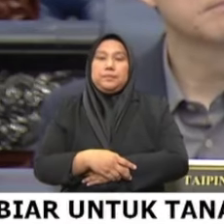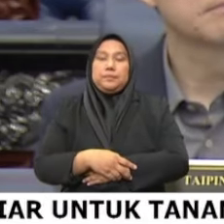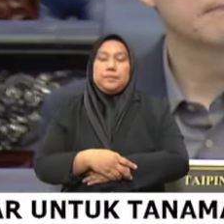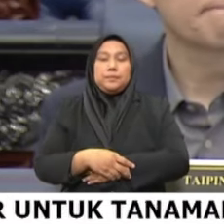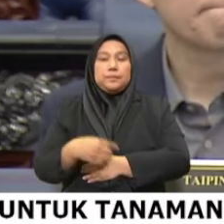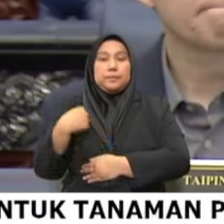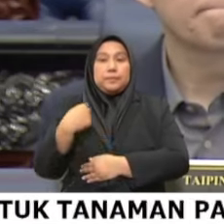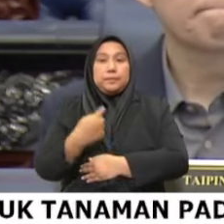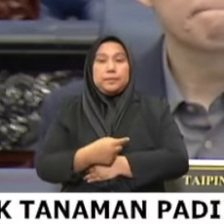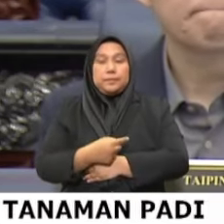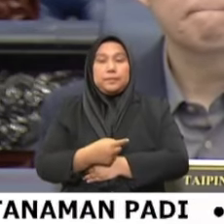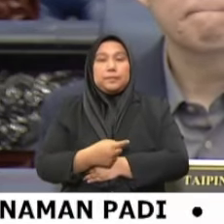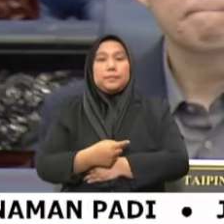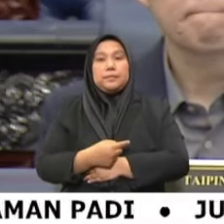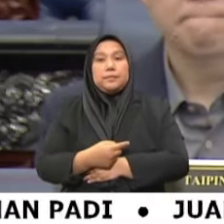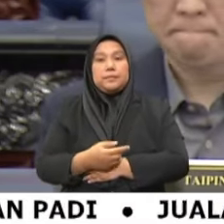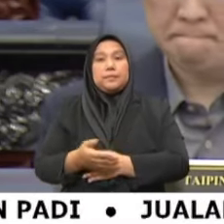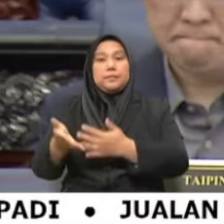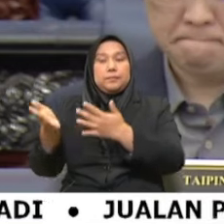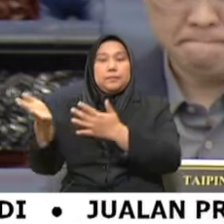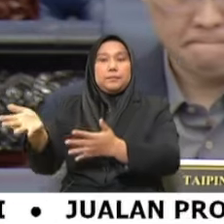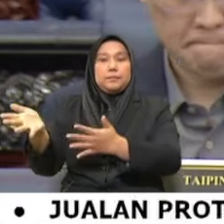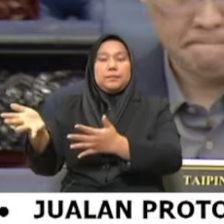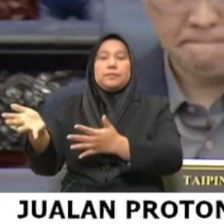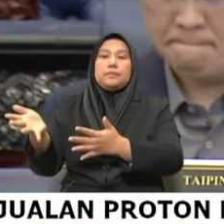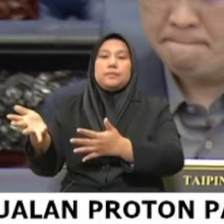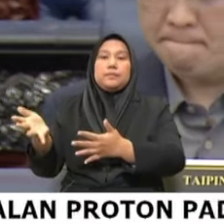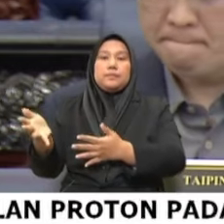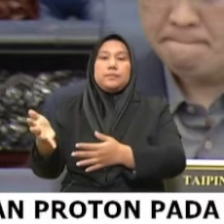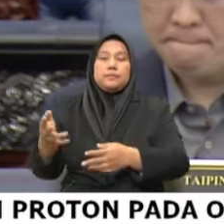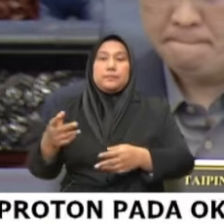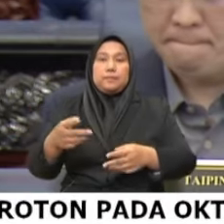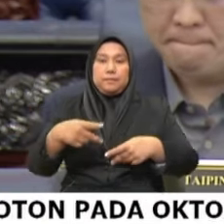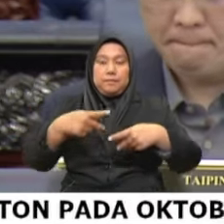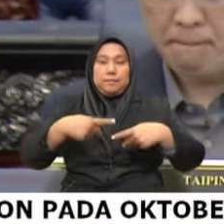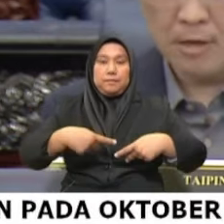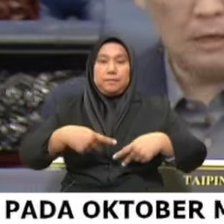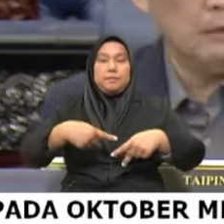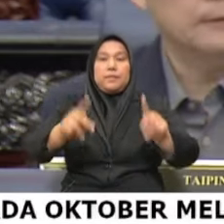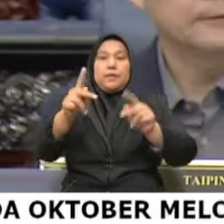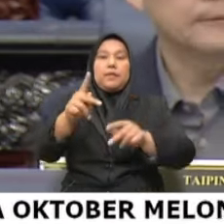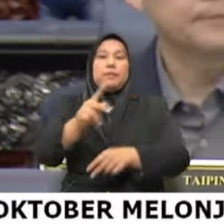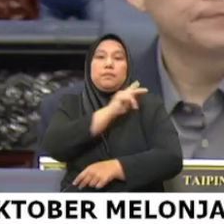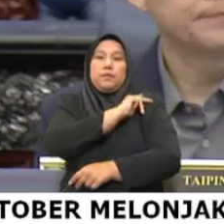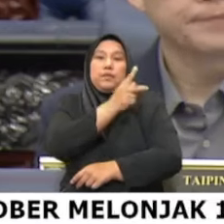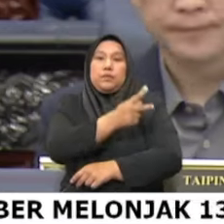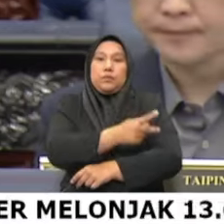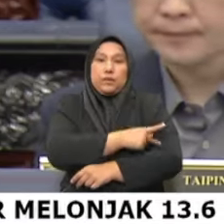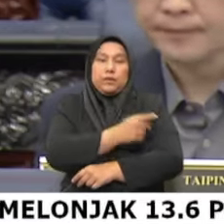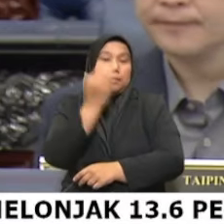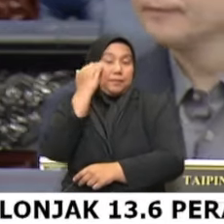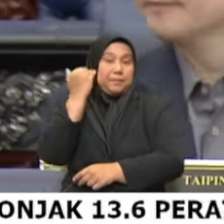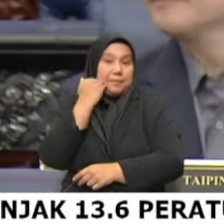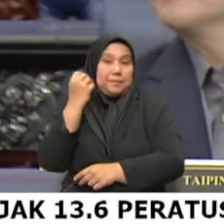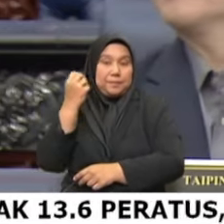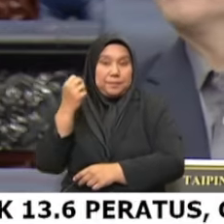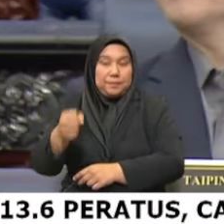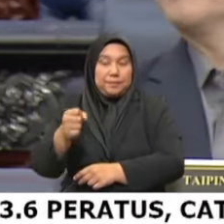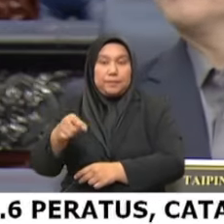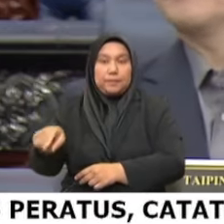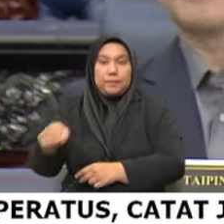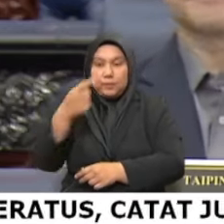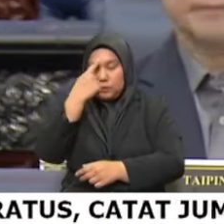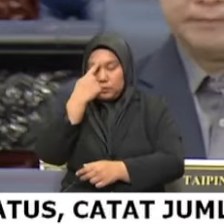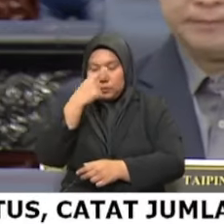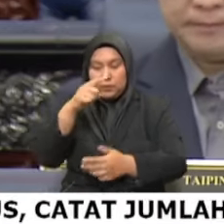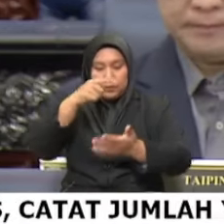kita serahkan kepada pihak berkuasa, terutamanya daripada pendakwa syar'i, untuk meneliti perkara ini dengan lebih